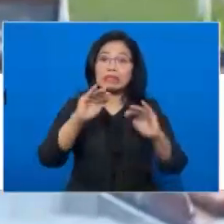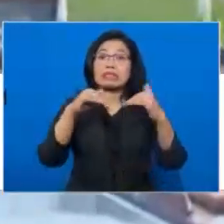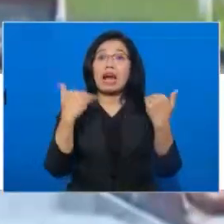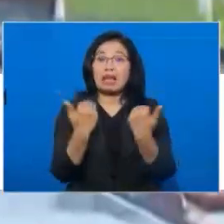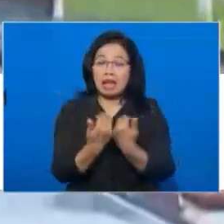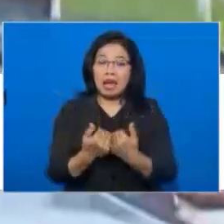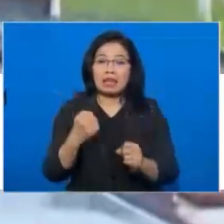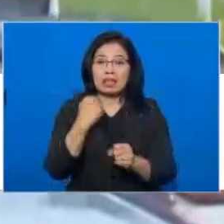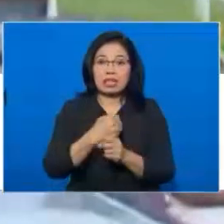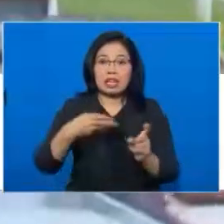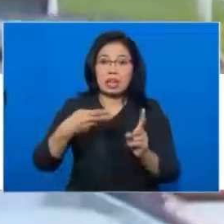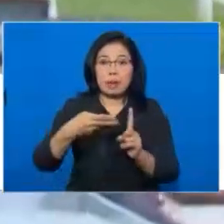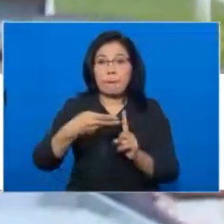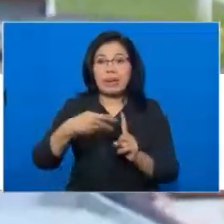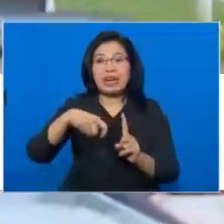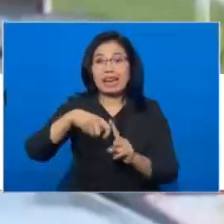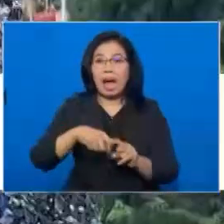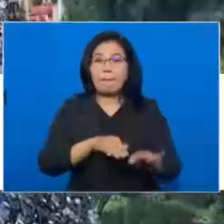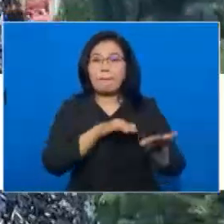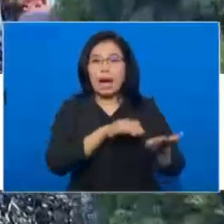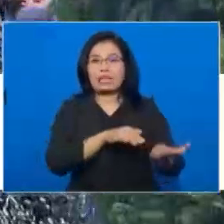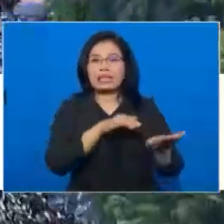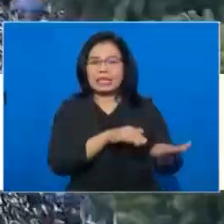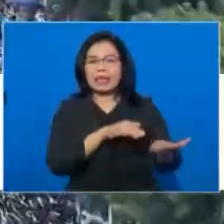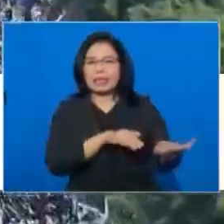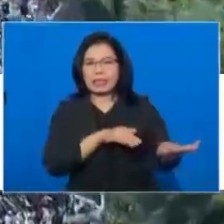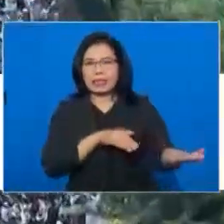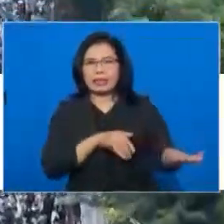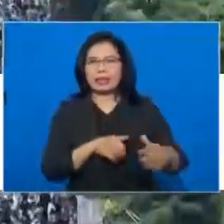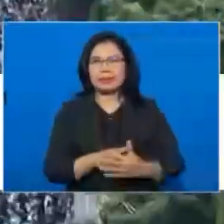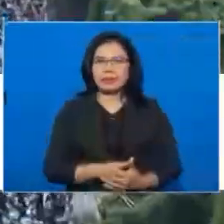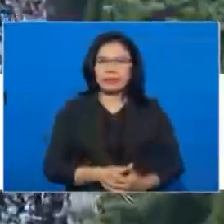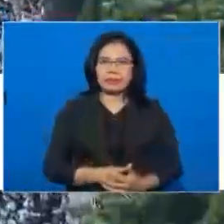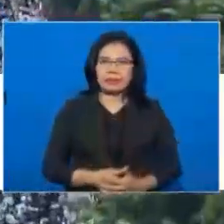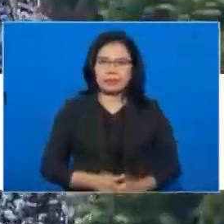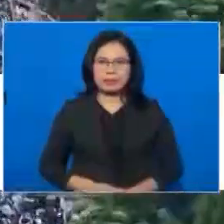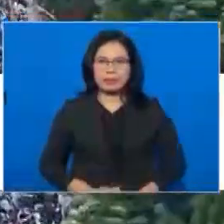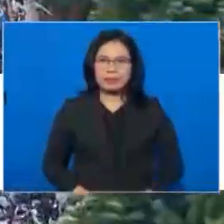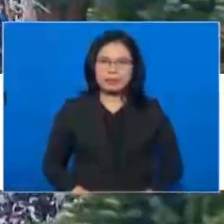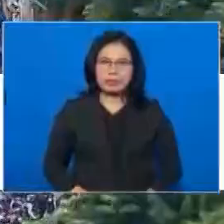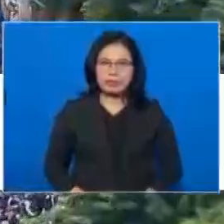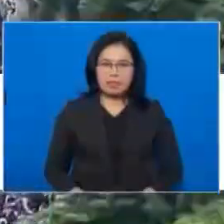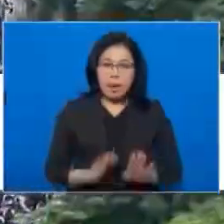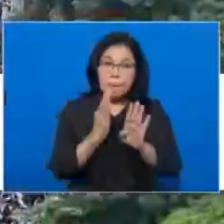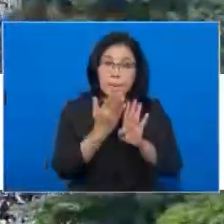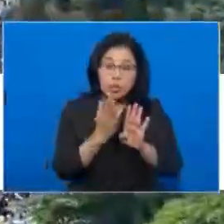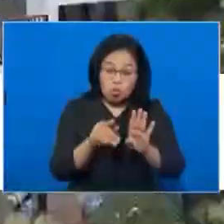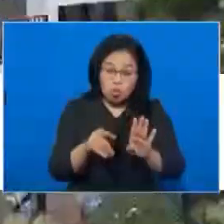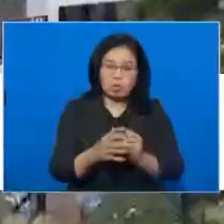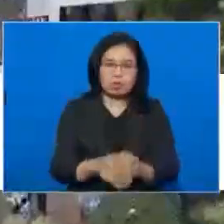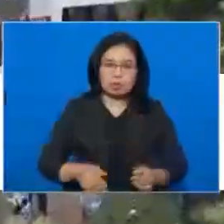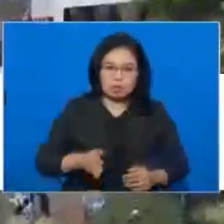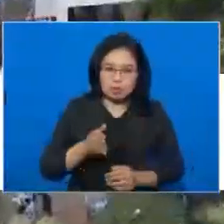Sudirman mengalami kemacetan. Kepadatan massa pendukung Prabowo Gibran juga memenuhi pintu gerbang menuju Gelora Bung Karno,